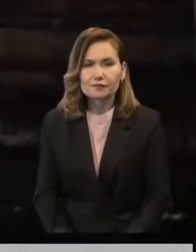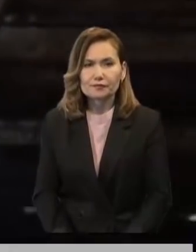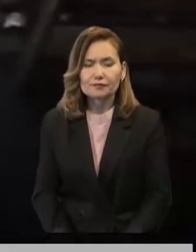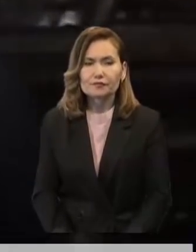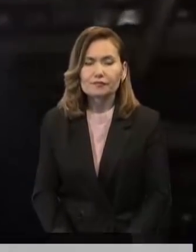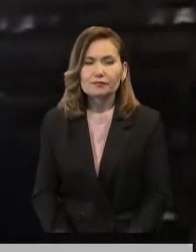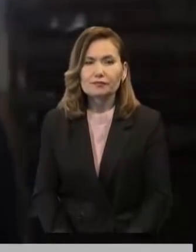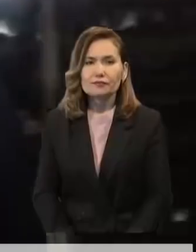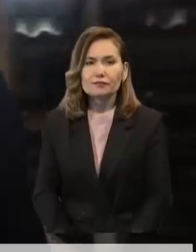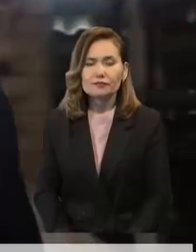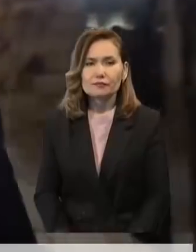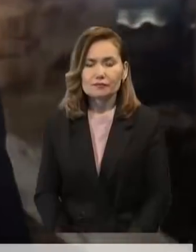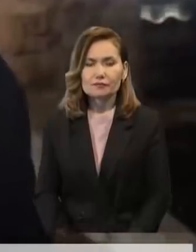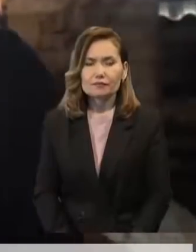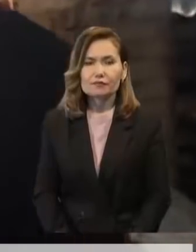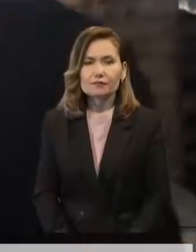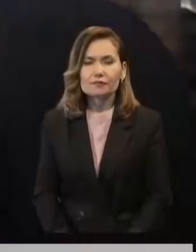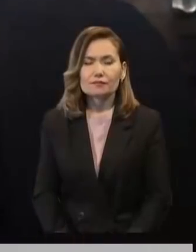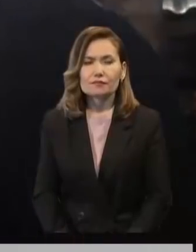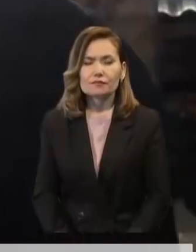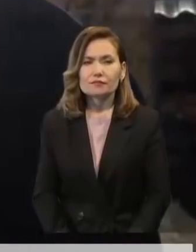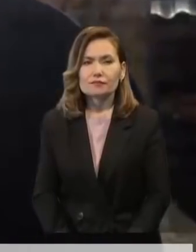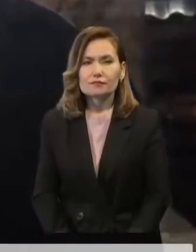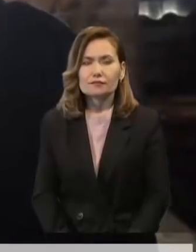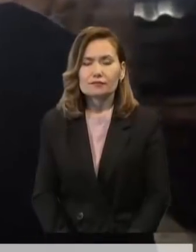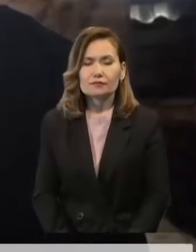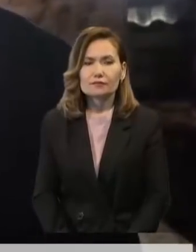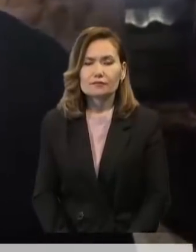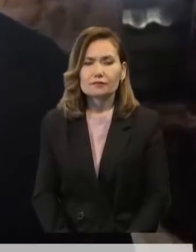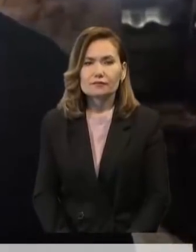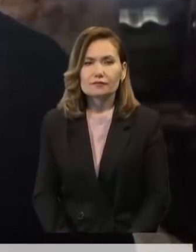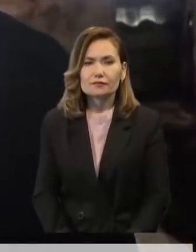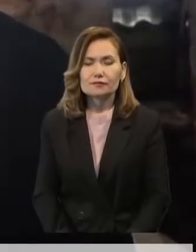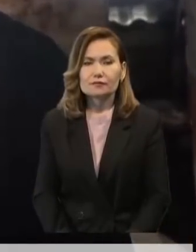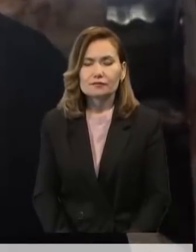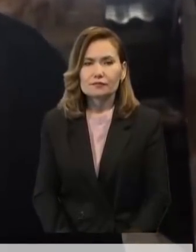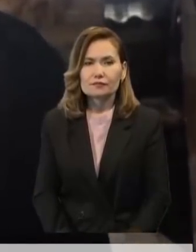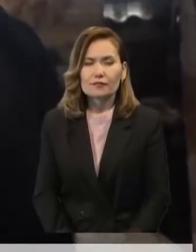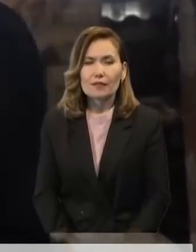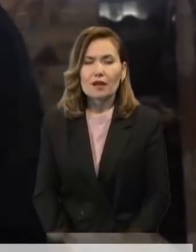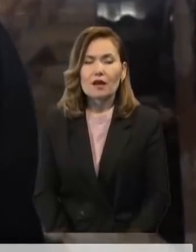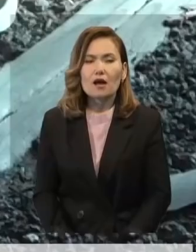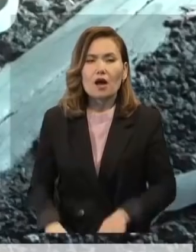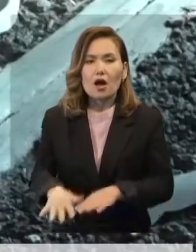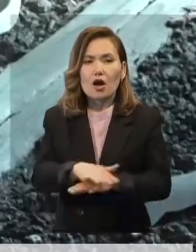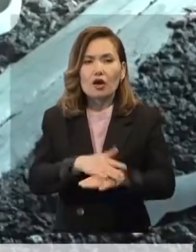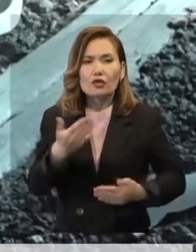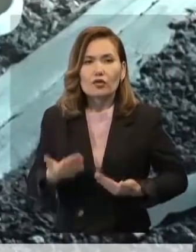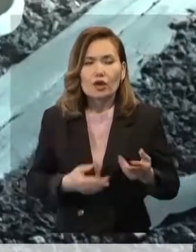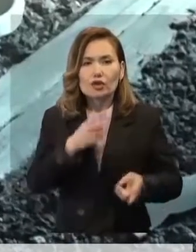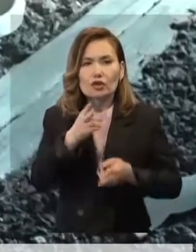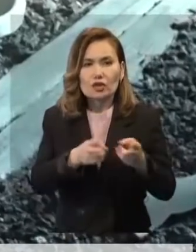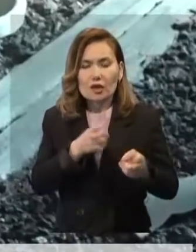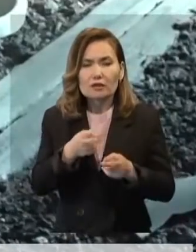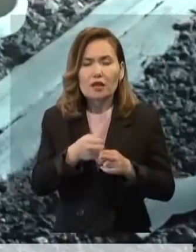Своими силами доски там где-то что-то меняем. То есть уже здесь ремонтировать нечего как бы. Тұрғындар екі қабатты үйдің шатырын